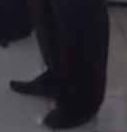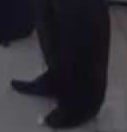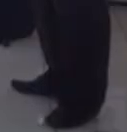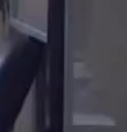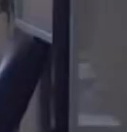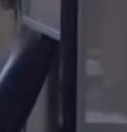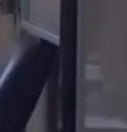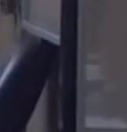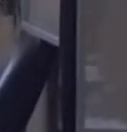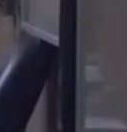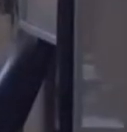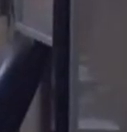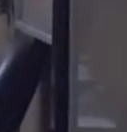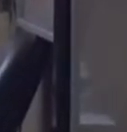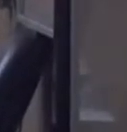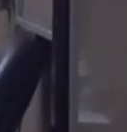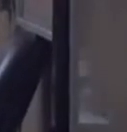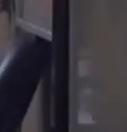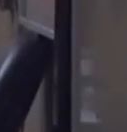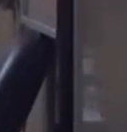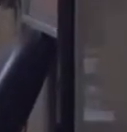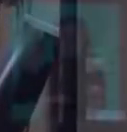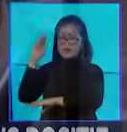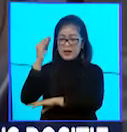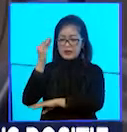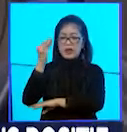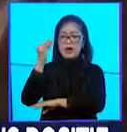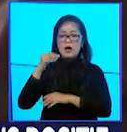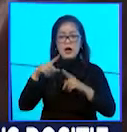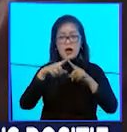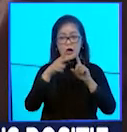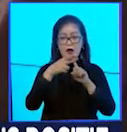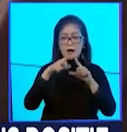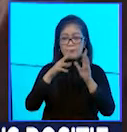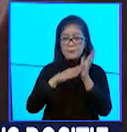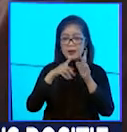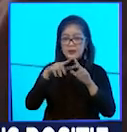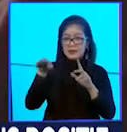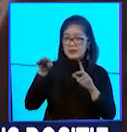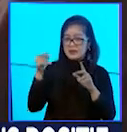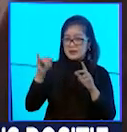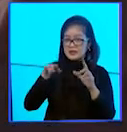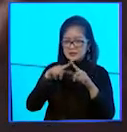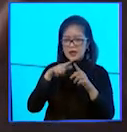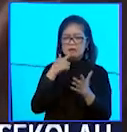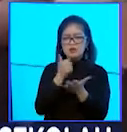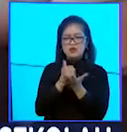Wakil Gubernur DKI Jakarta Ahmad Riza Patria menyatakan kasus positif COVID-19 di 6 sekolah di Jakarta bukan berasal dari lingkungan